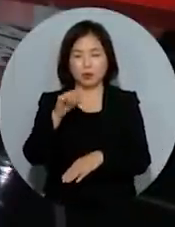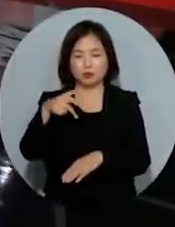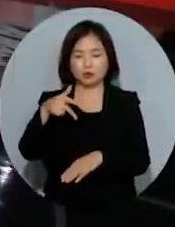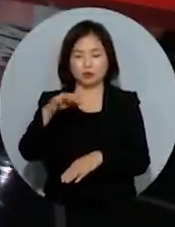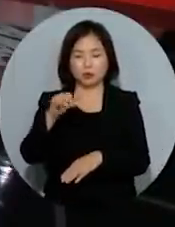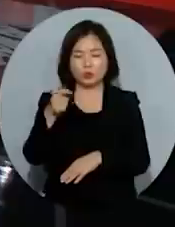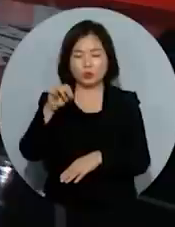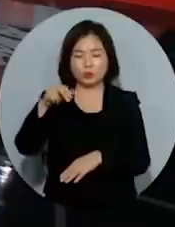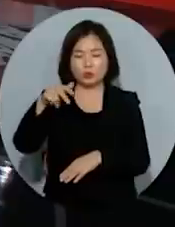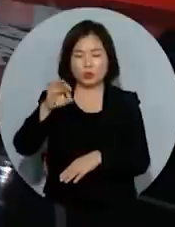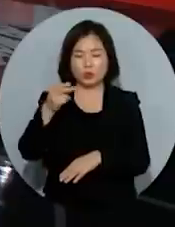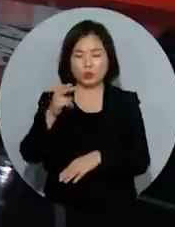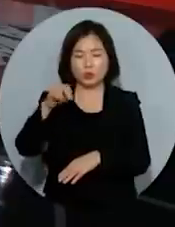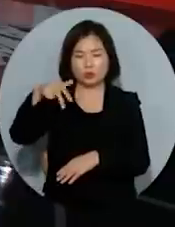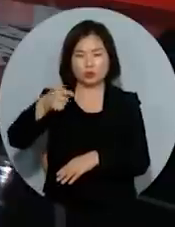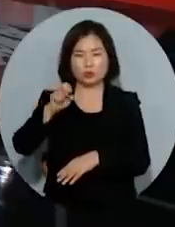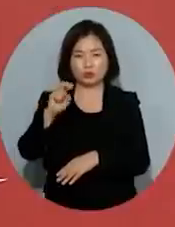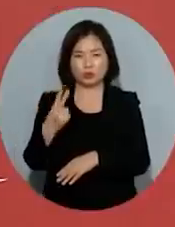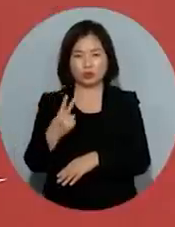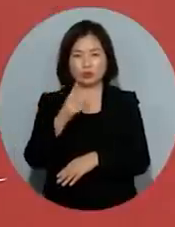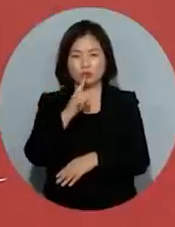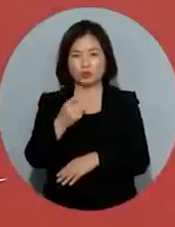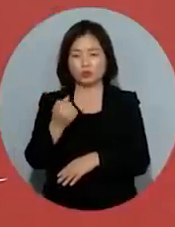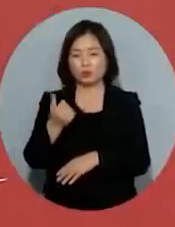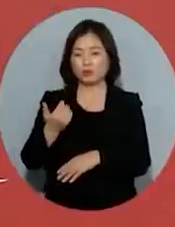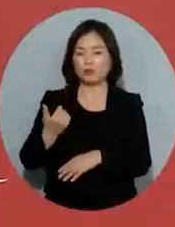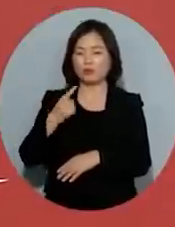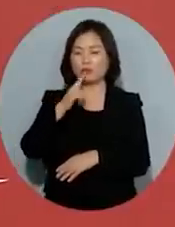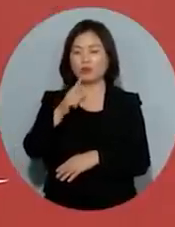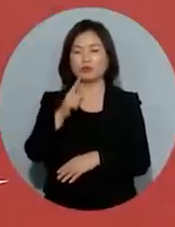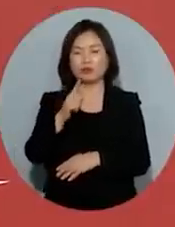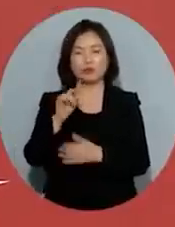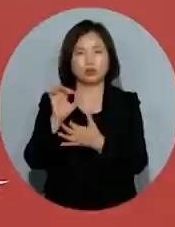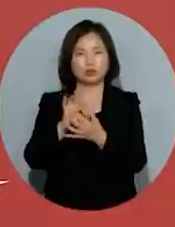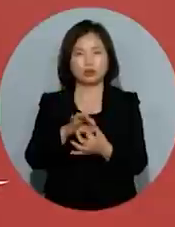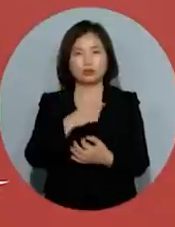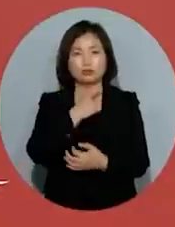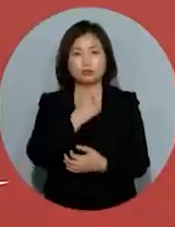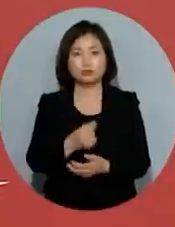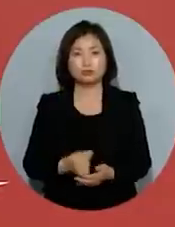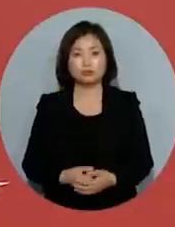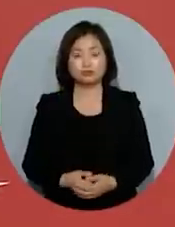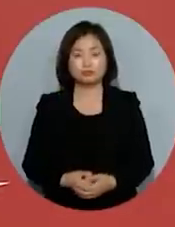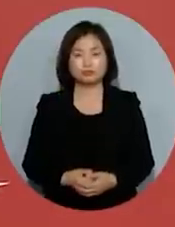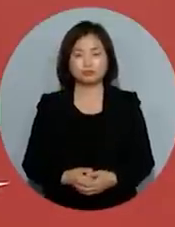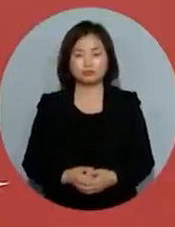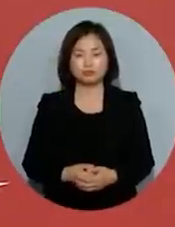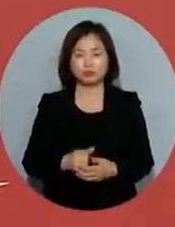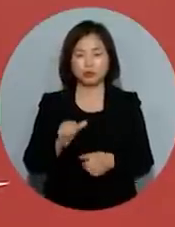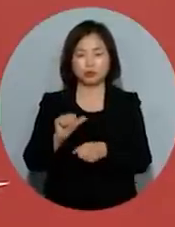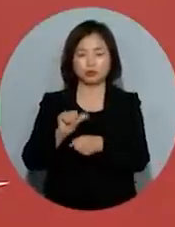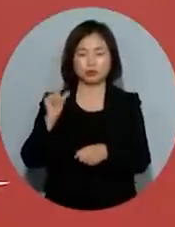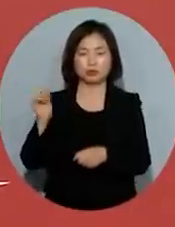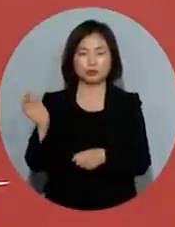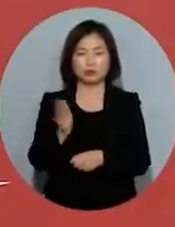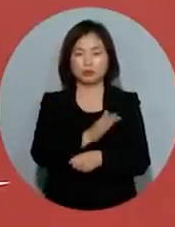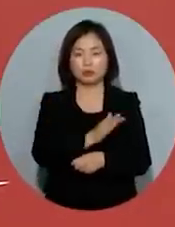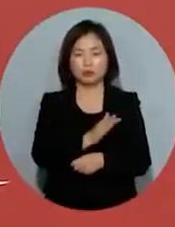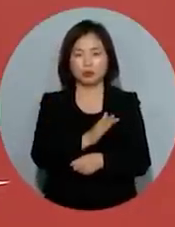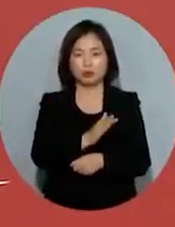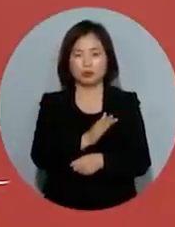후보의 주도권 토론입니다. 네. 방금 했던 말을 계속 좀 하겠습니다. 5년 전부터 저는